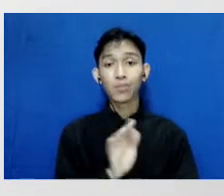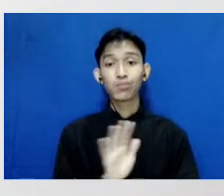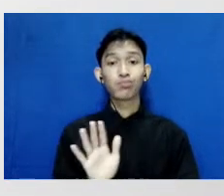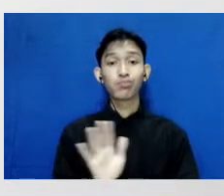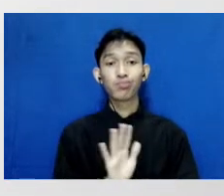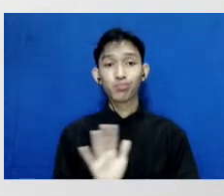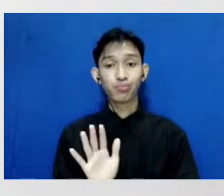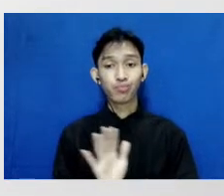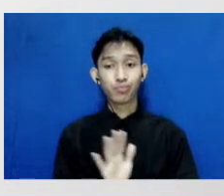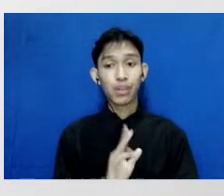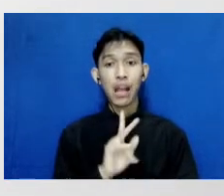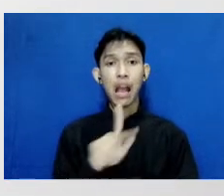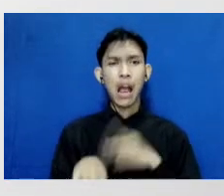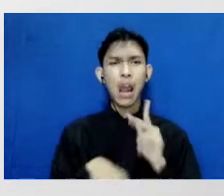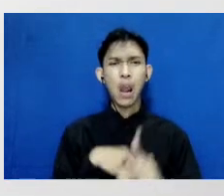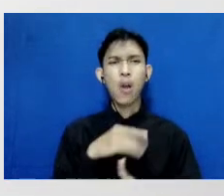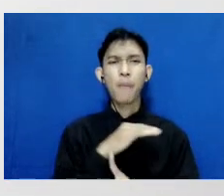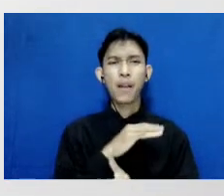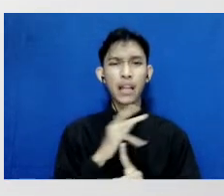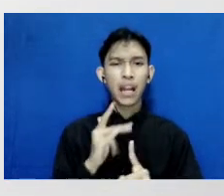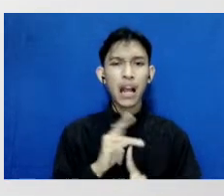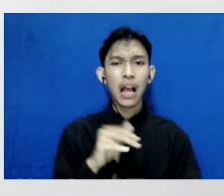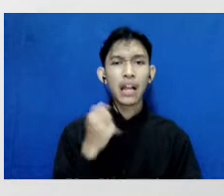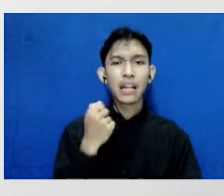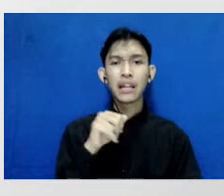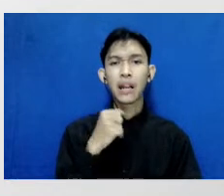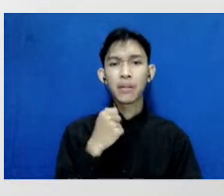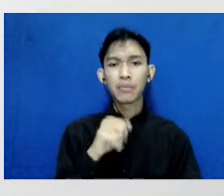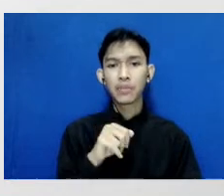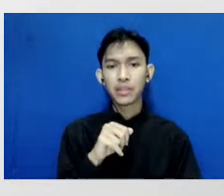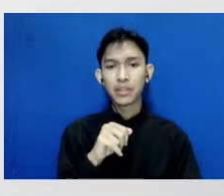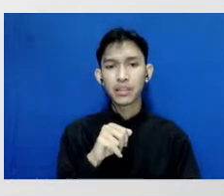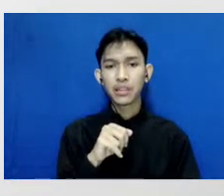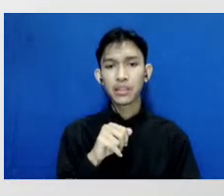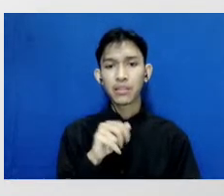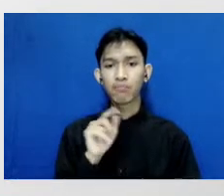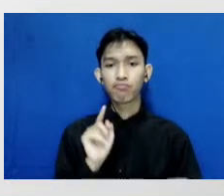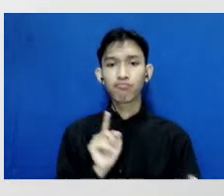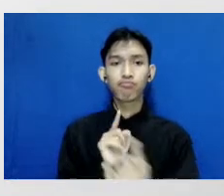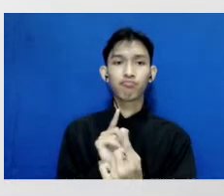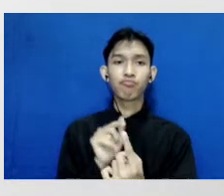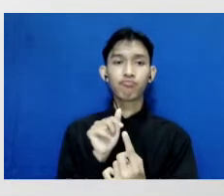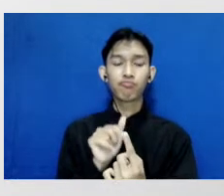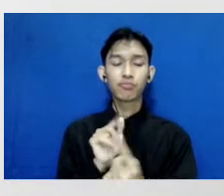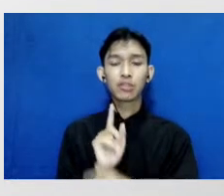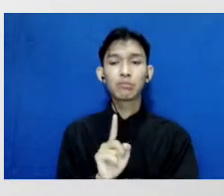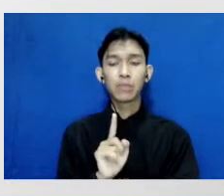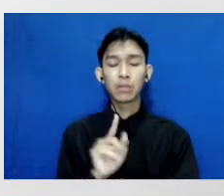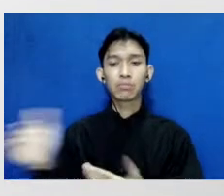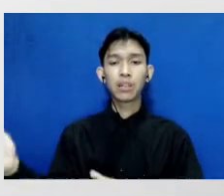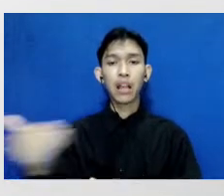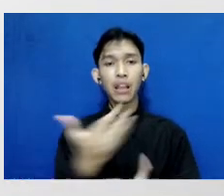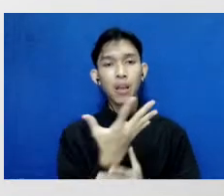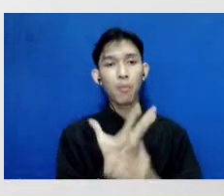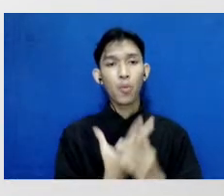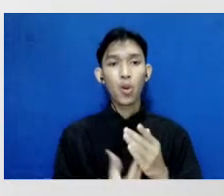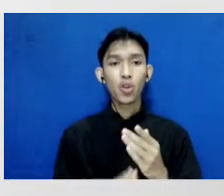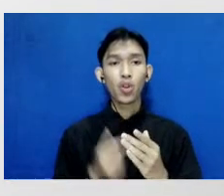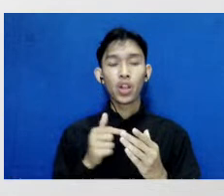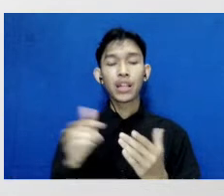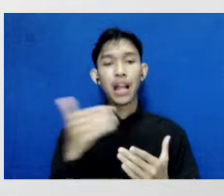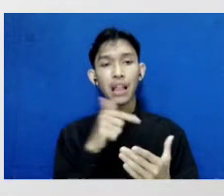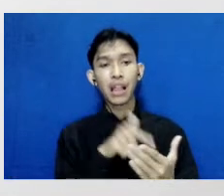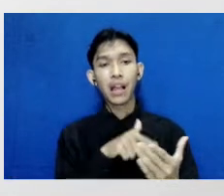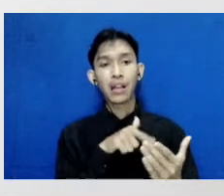Kalau masyarakat nggak bisa menangani hal tersebut karena data yang bocor itu data masif gitu kan,